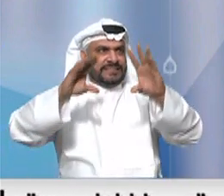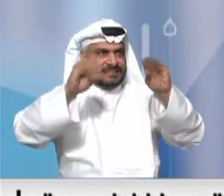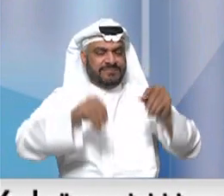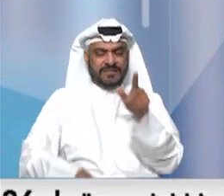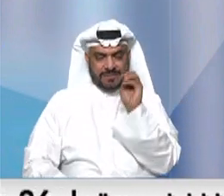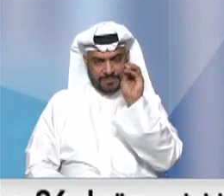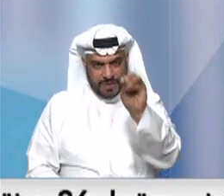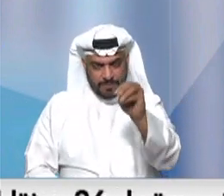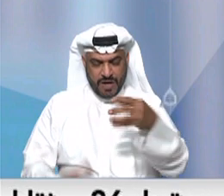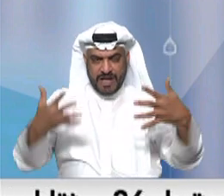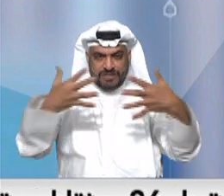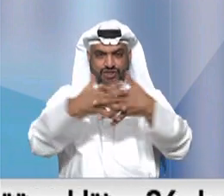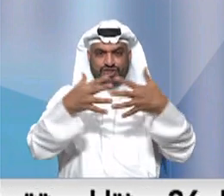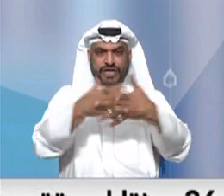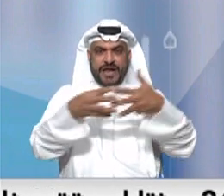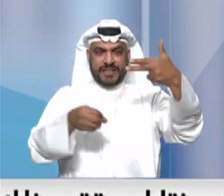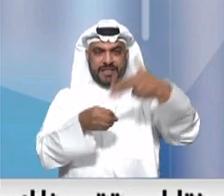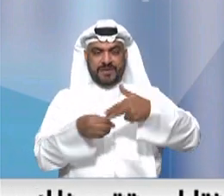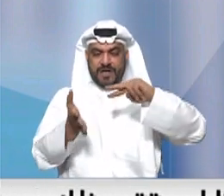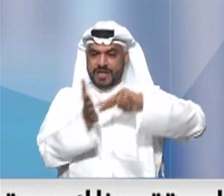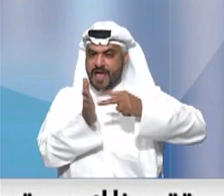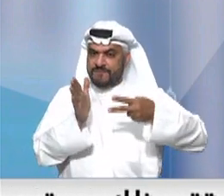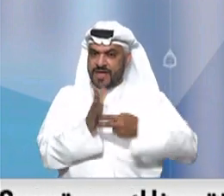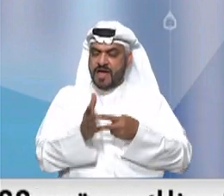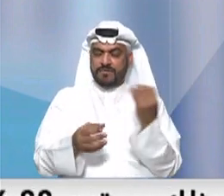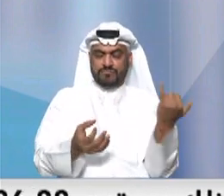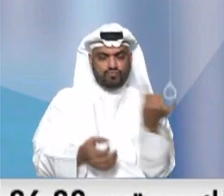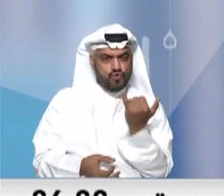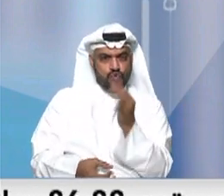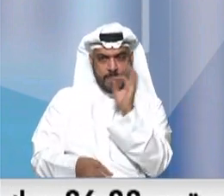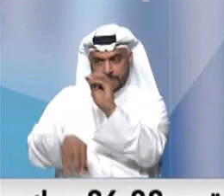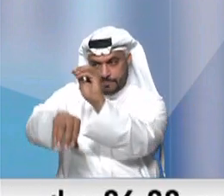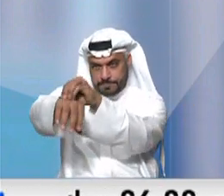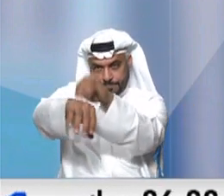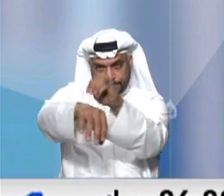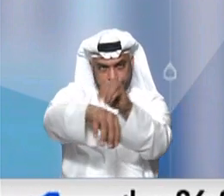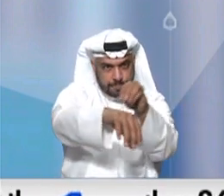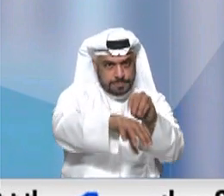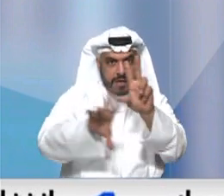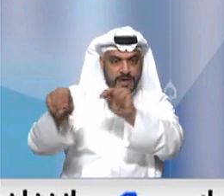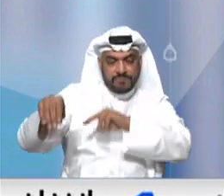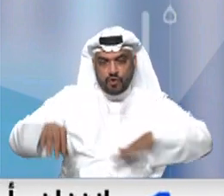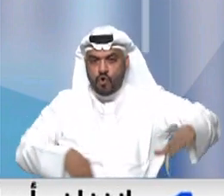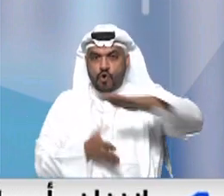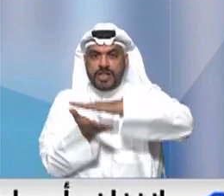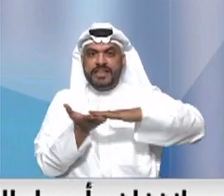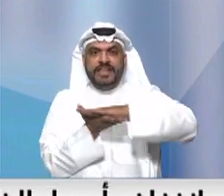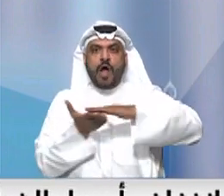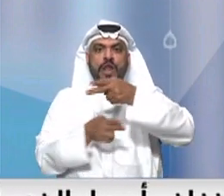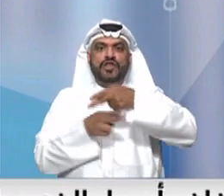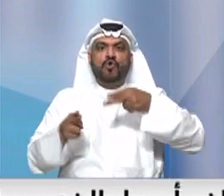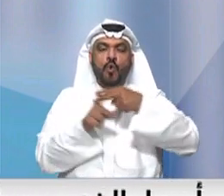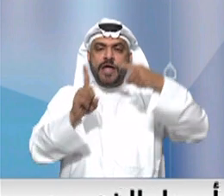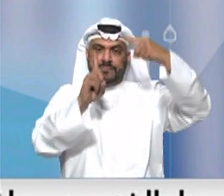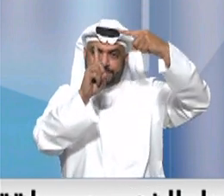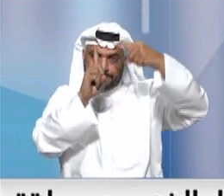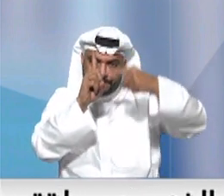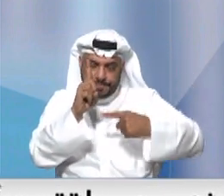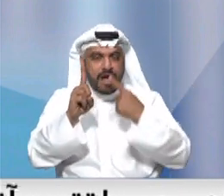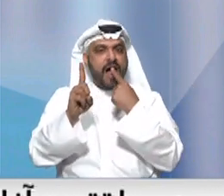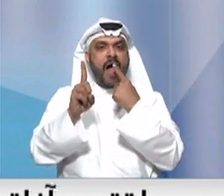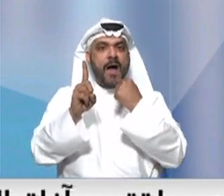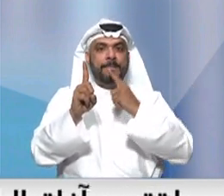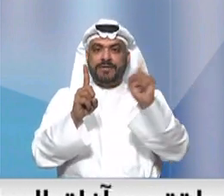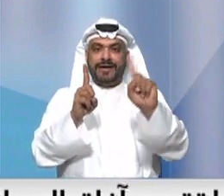في بيان صحفي ان هذه الاجراءات تاتي تماشيا مع توجهات الدوله لتقنين استهلاك الكهرباء وتخفيف الاحمال